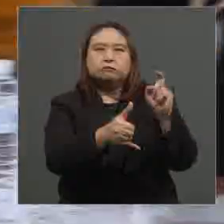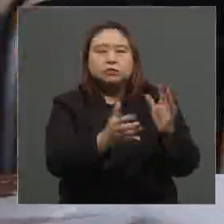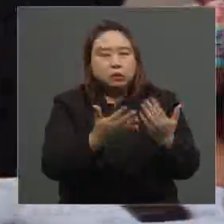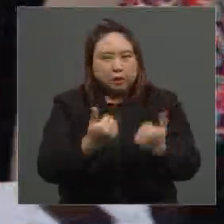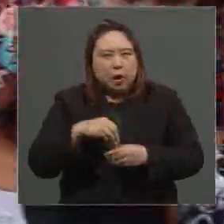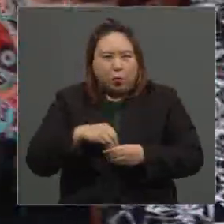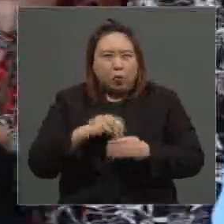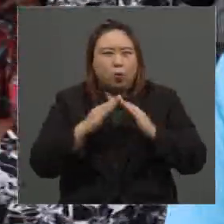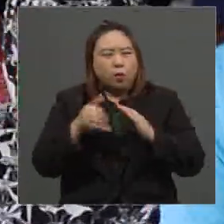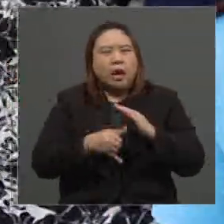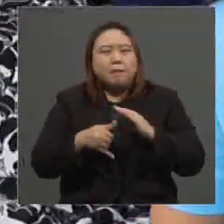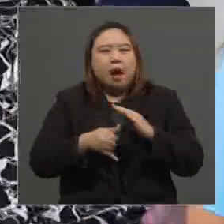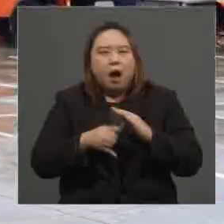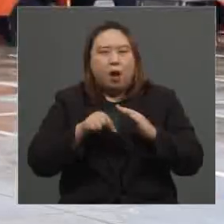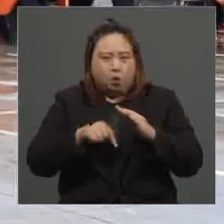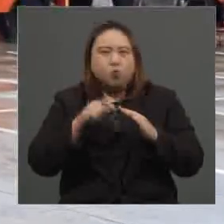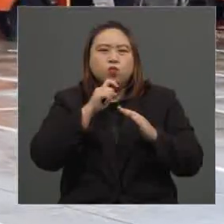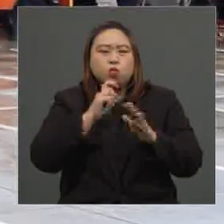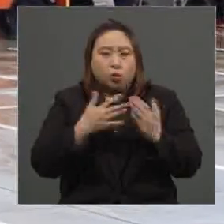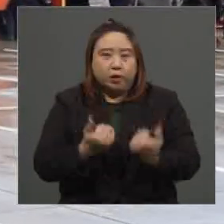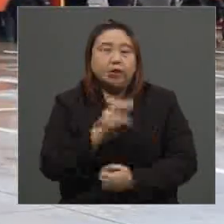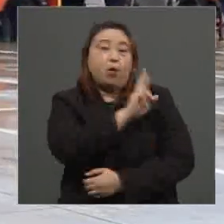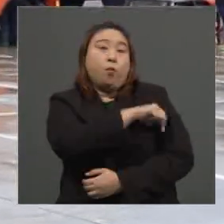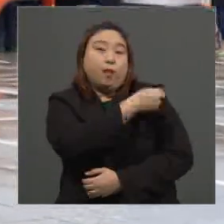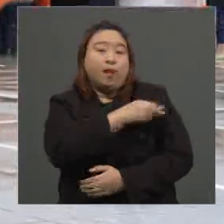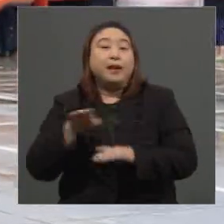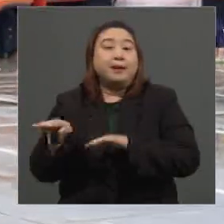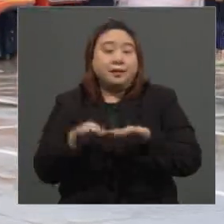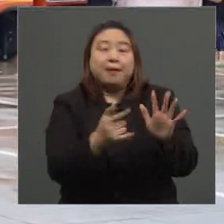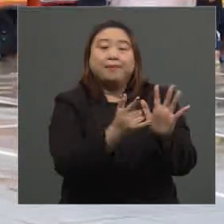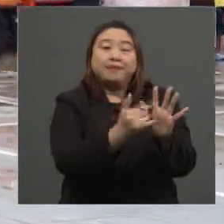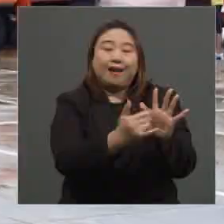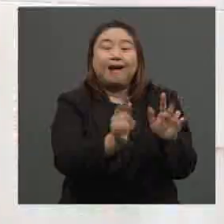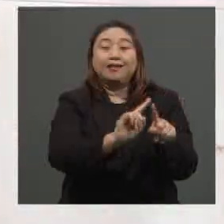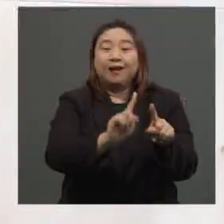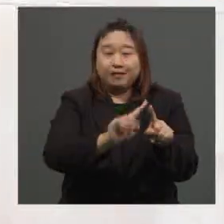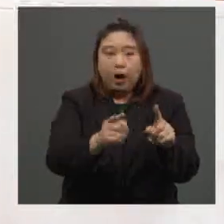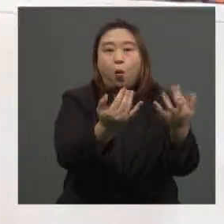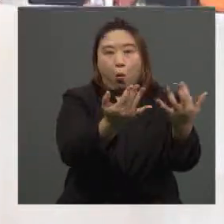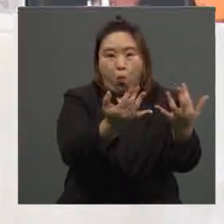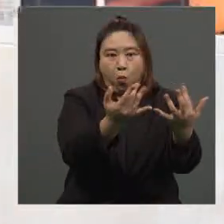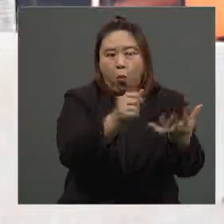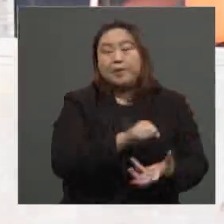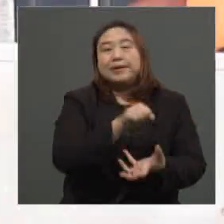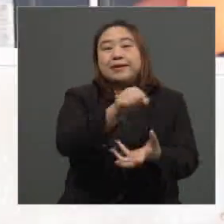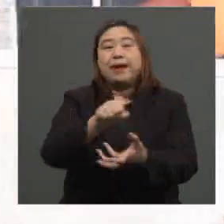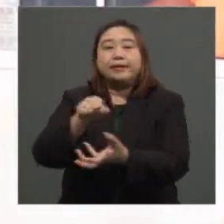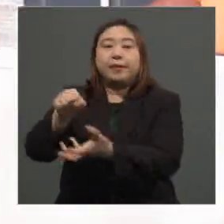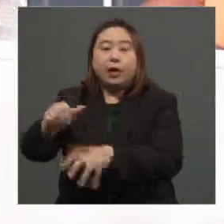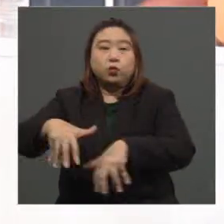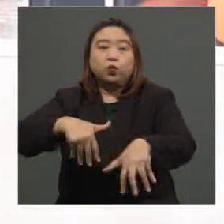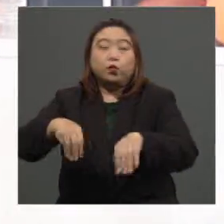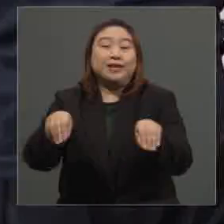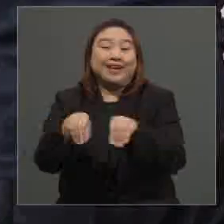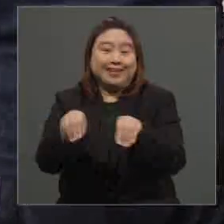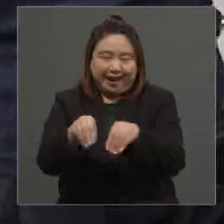ยังคงติดค้างอยู่ในหมู่บ้านนะฮะทำให้ทางโรงพยาบาลได้เตรียมชุดยาเวชภัณฑ์ต่างๆแล้วก็จะนำไปแจกจ่ายถึงชุมชนที่อยู่ใกล้เคียง